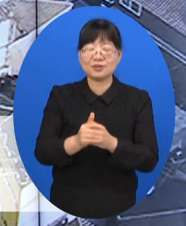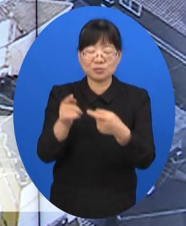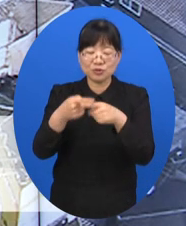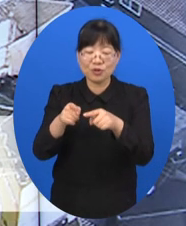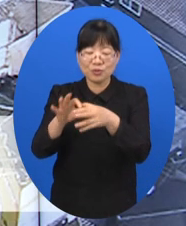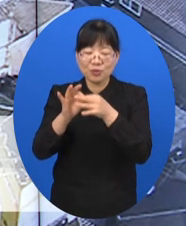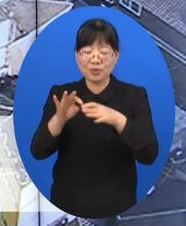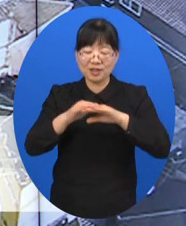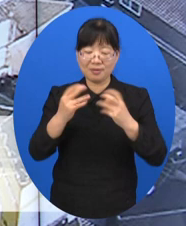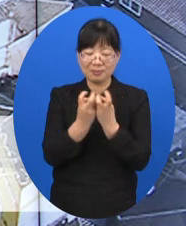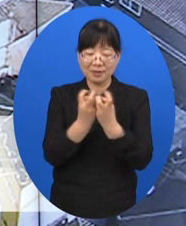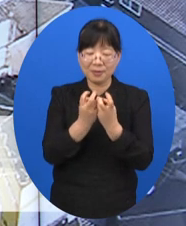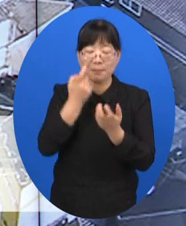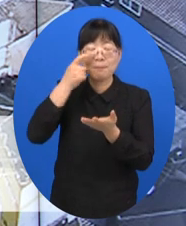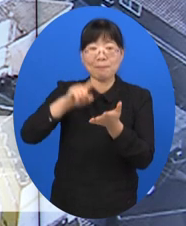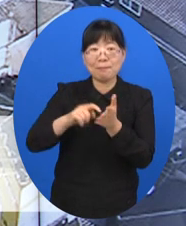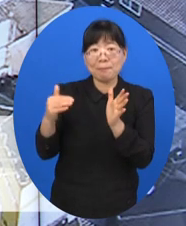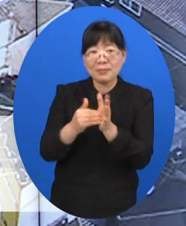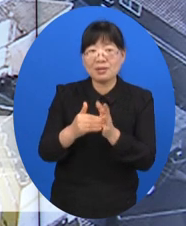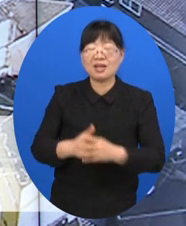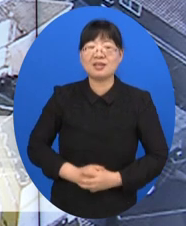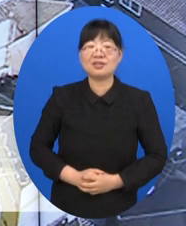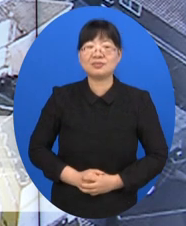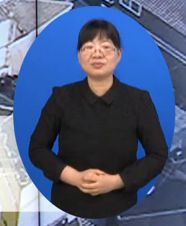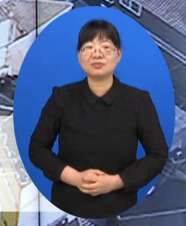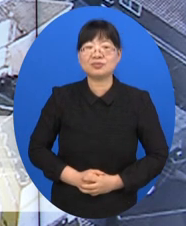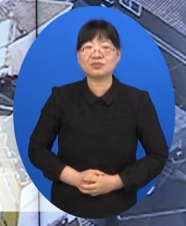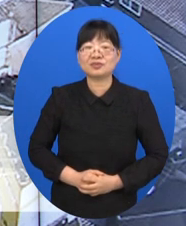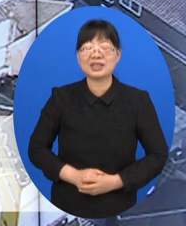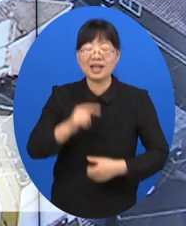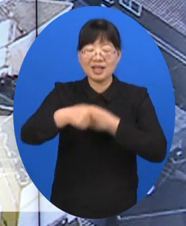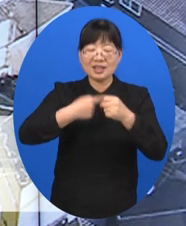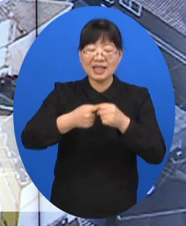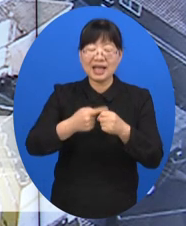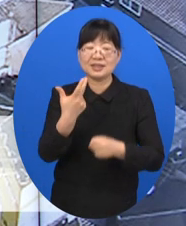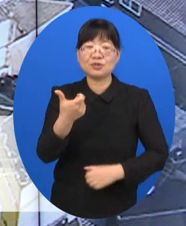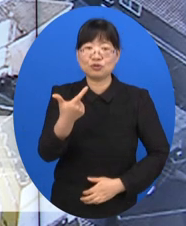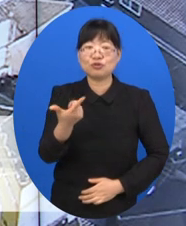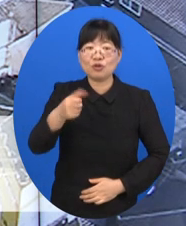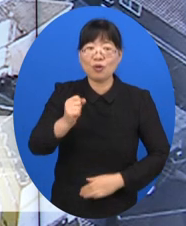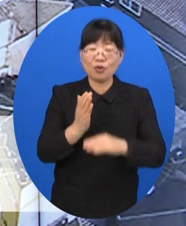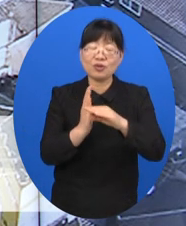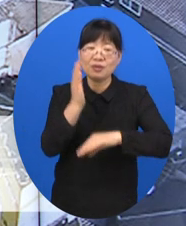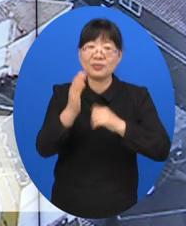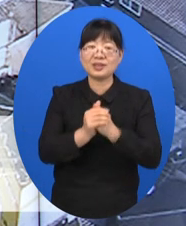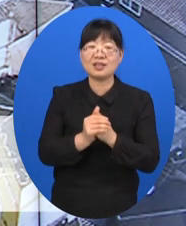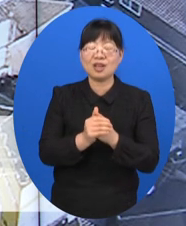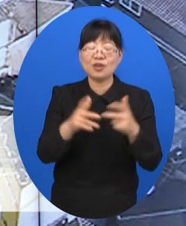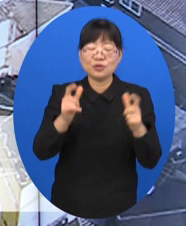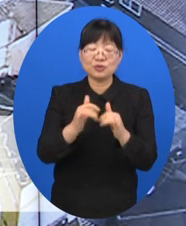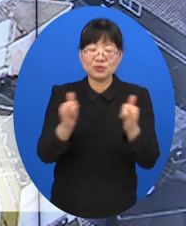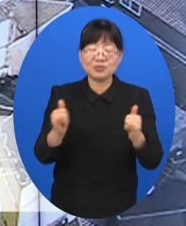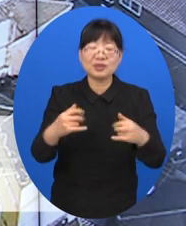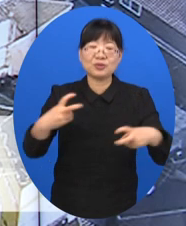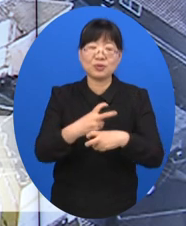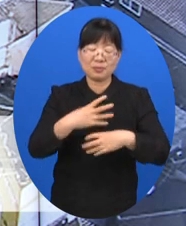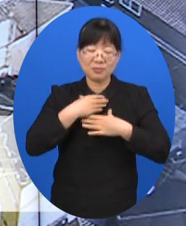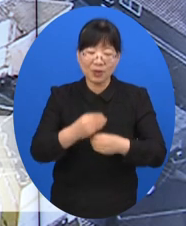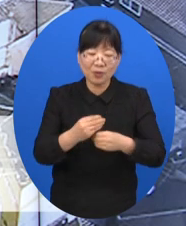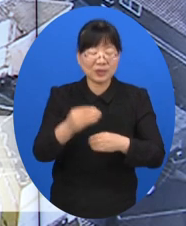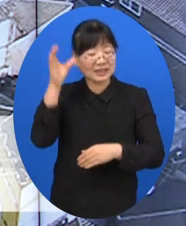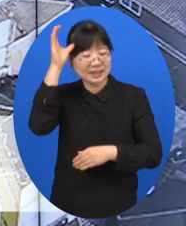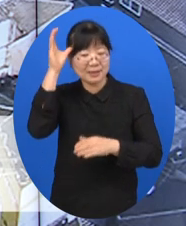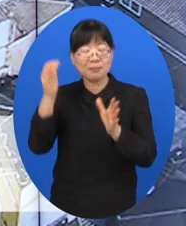통해 해결 방안을 찾아낸 건데요. 이를 적용하면 연간 76억 원이 넘는 주민교통 편익이 기대됩니다.